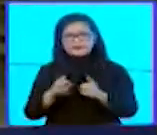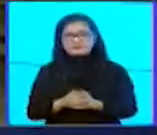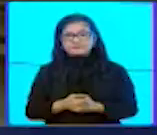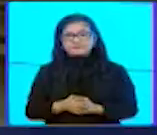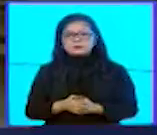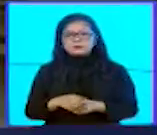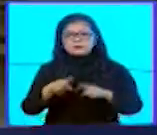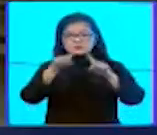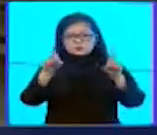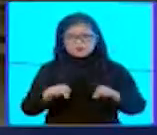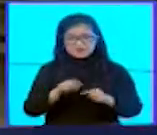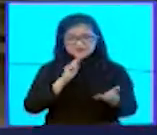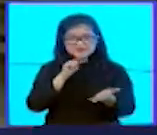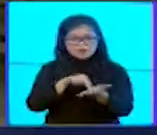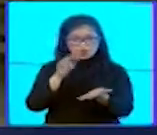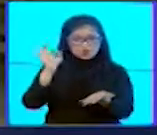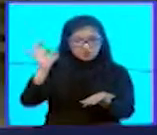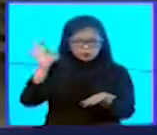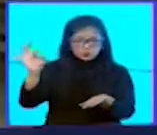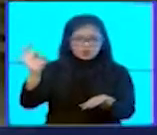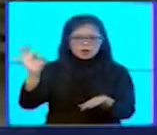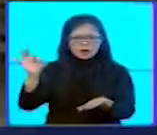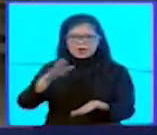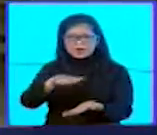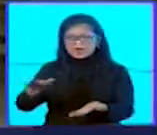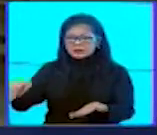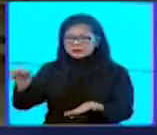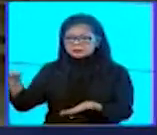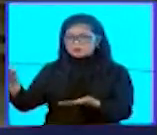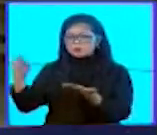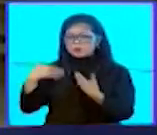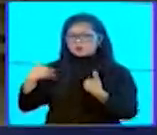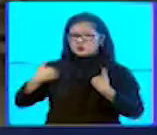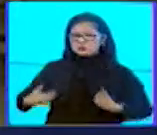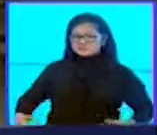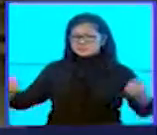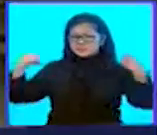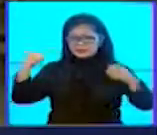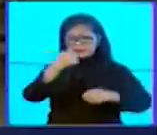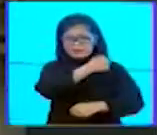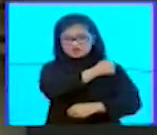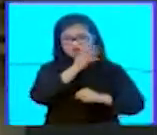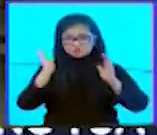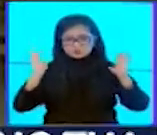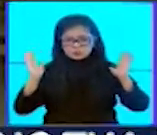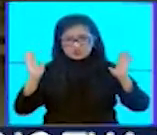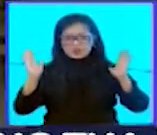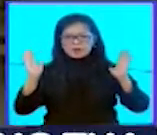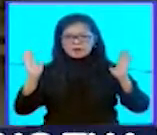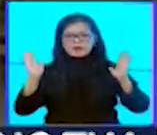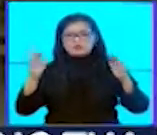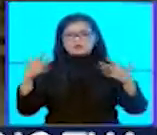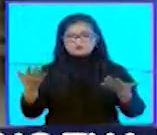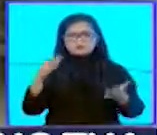Surat izin orang tua. Dengan orang tua mengizinkan bahwa anak tersebut sehat kondisinya, sudah divaksin, kemudian boleh untuk ke sekolah, nanti